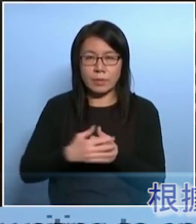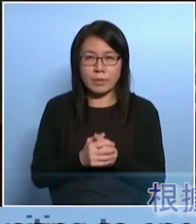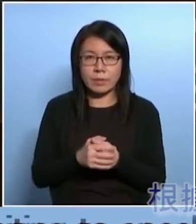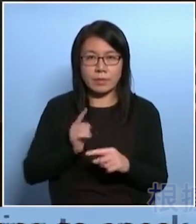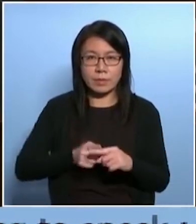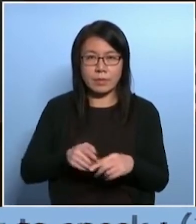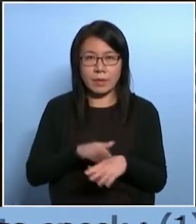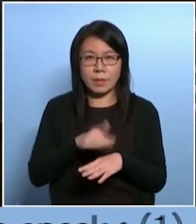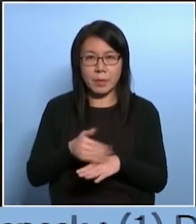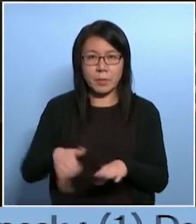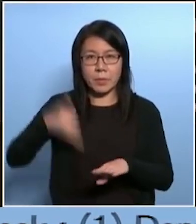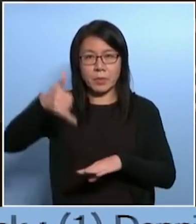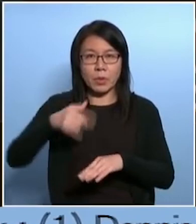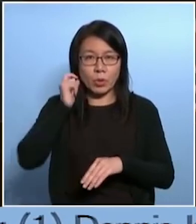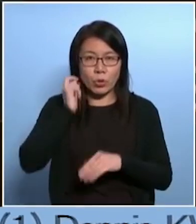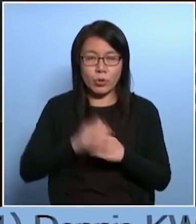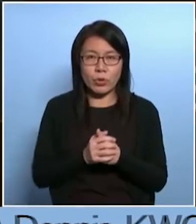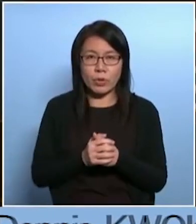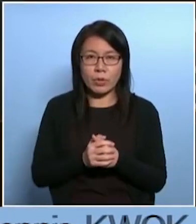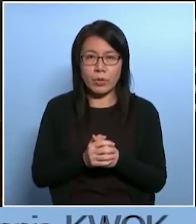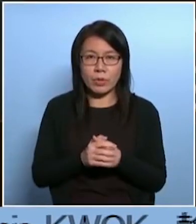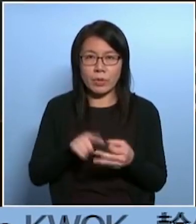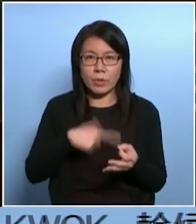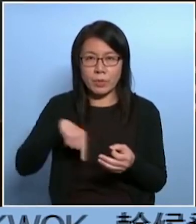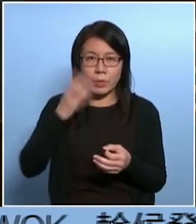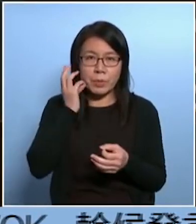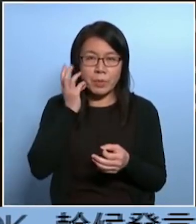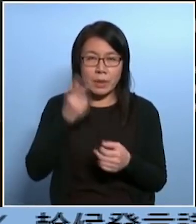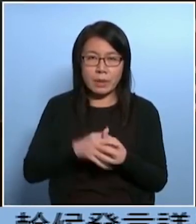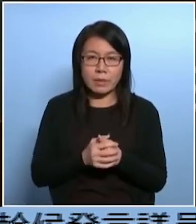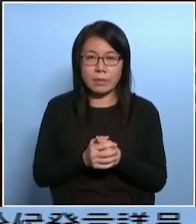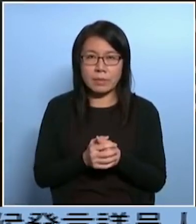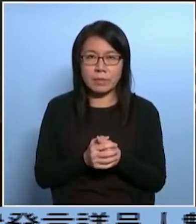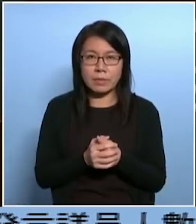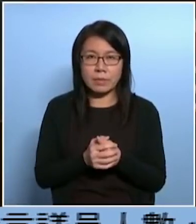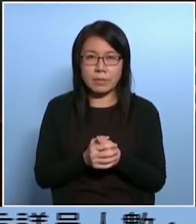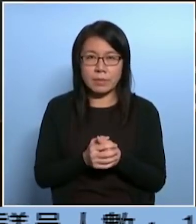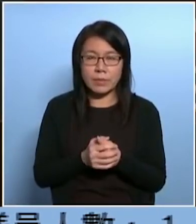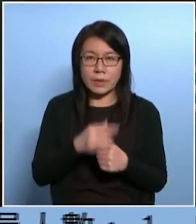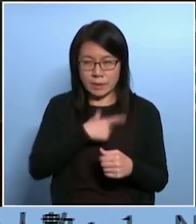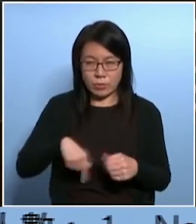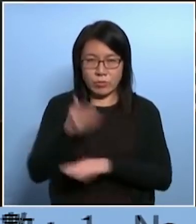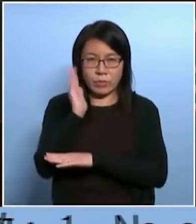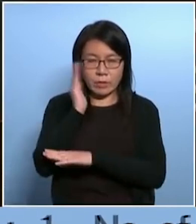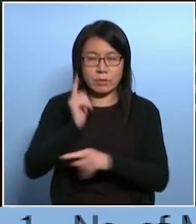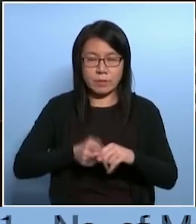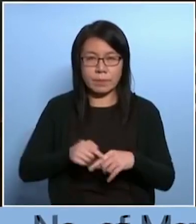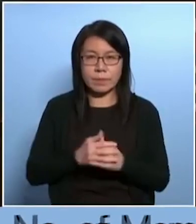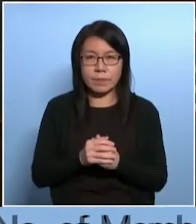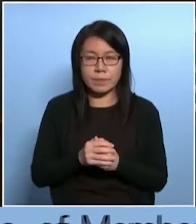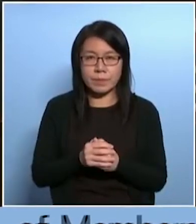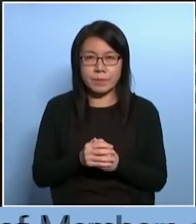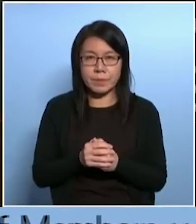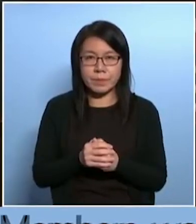當然就是啱啱起身發言的呢一個麥美娟議員的發言啦。